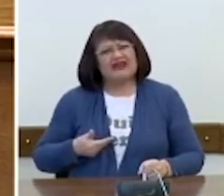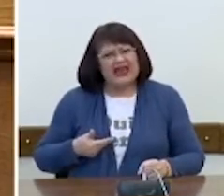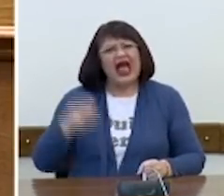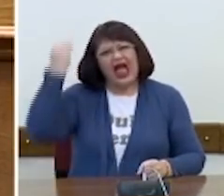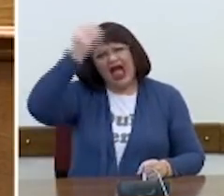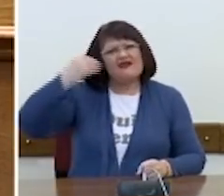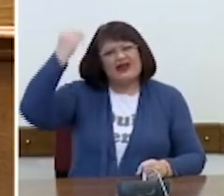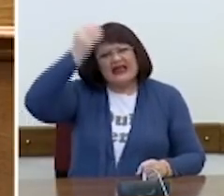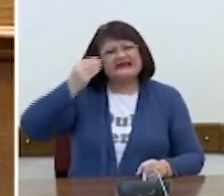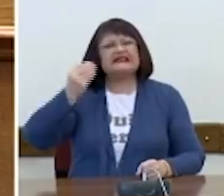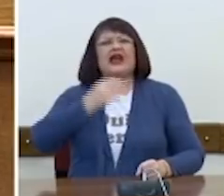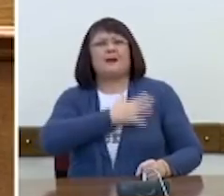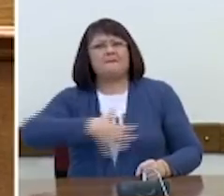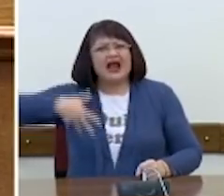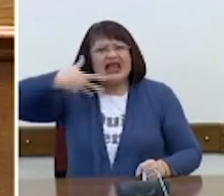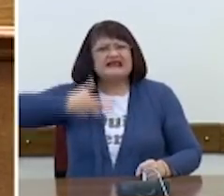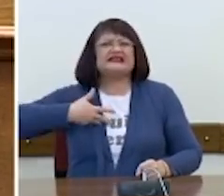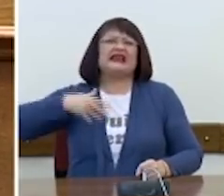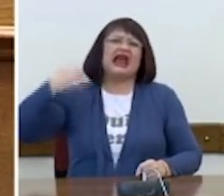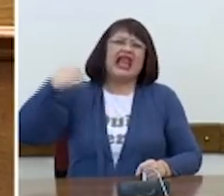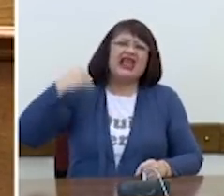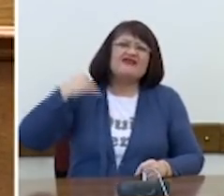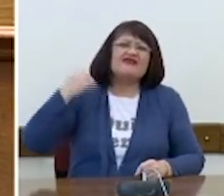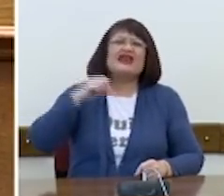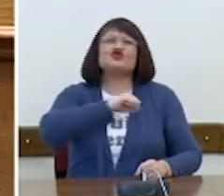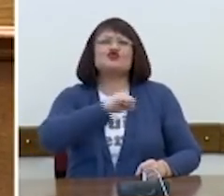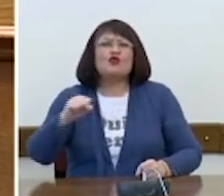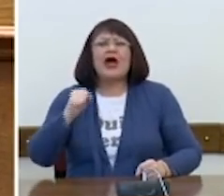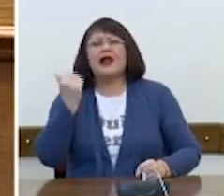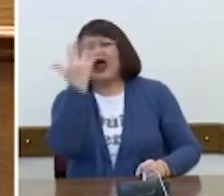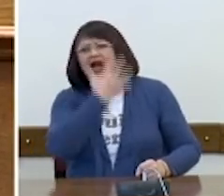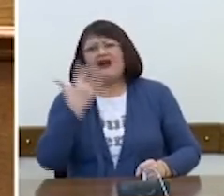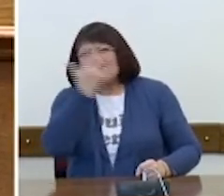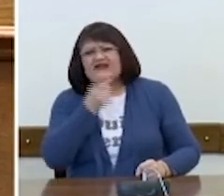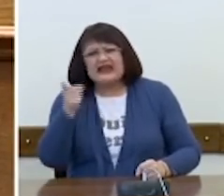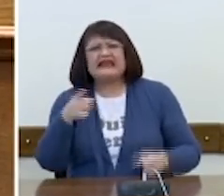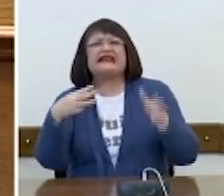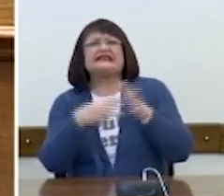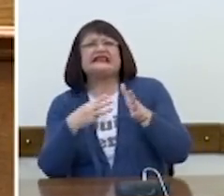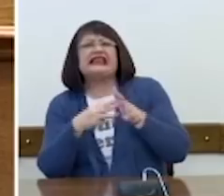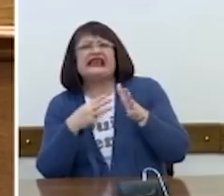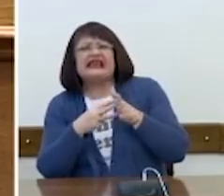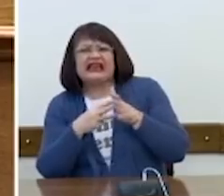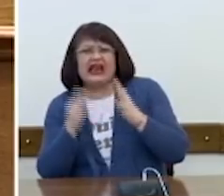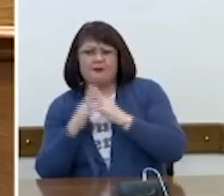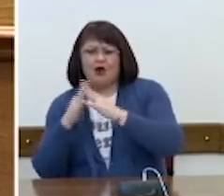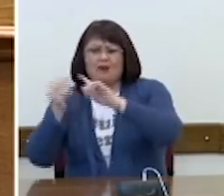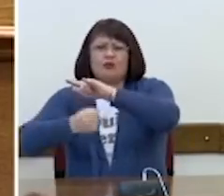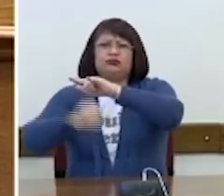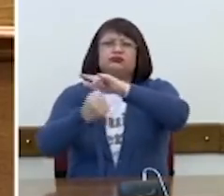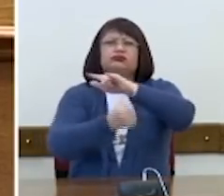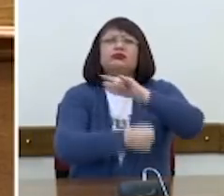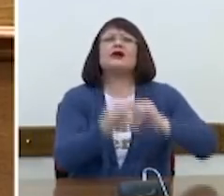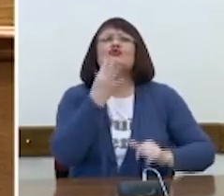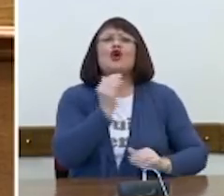την Παλαιστίνη, τη Λιβύη, το Σουδάν, τη Μαύρη Αφρική και τη Συρία, μόνο και μόνο για να κρατηθεί ψηλά το βιωτικό τους επίπεδο και